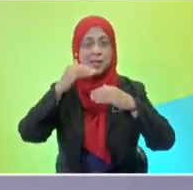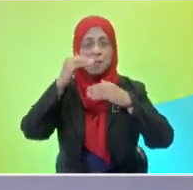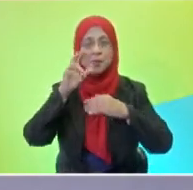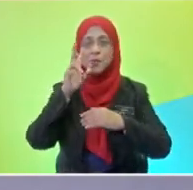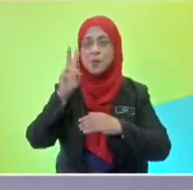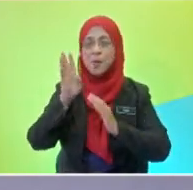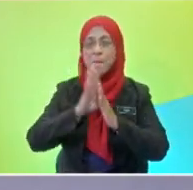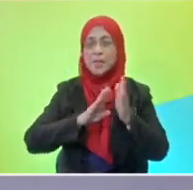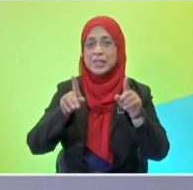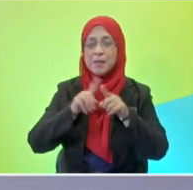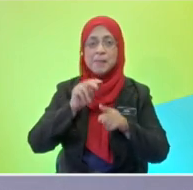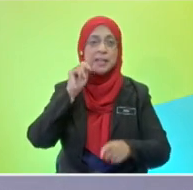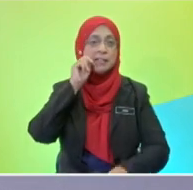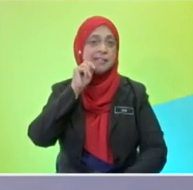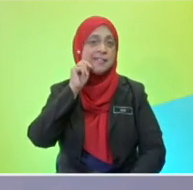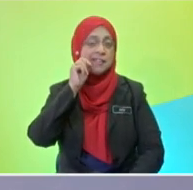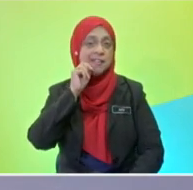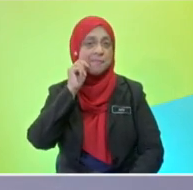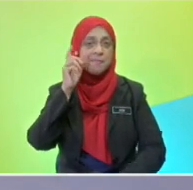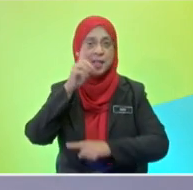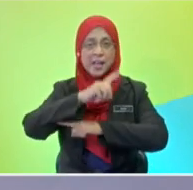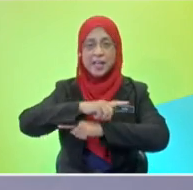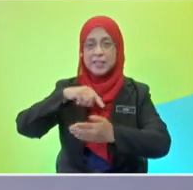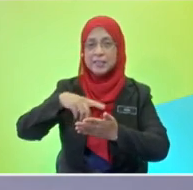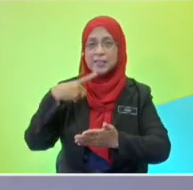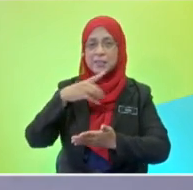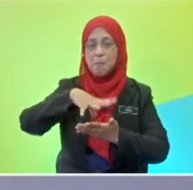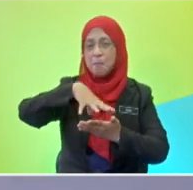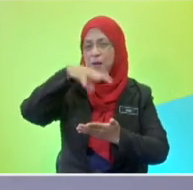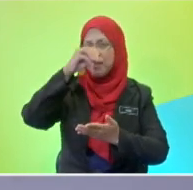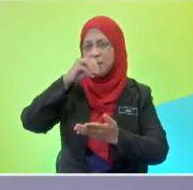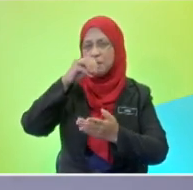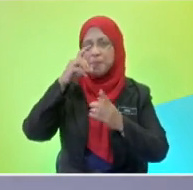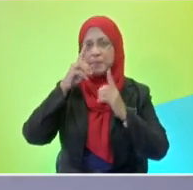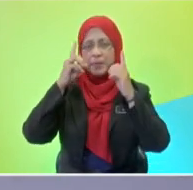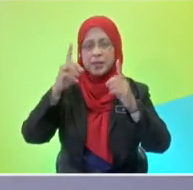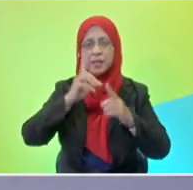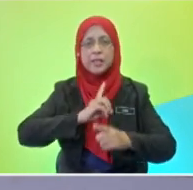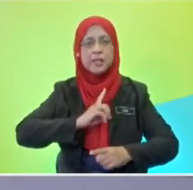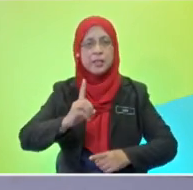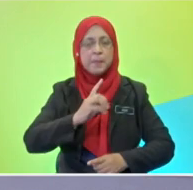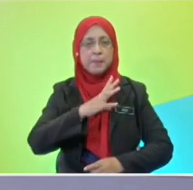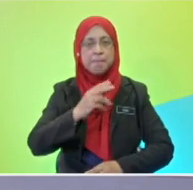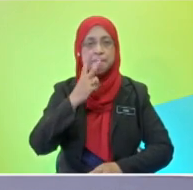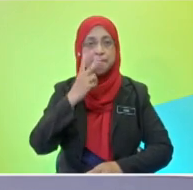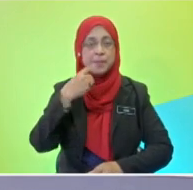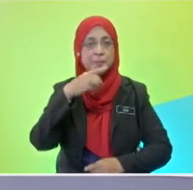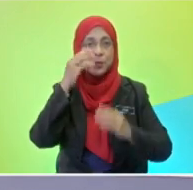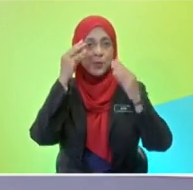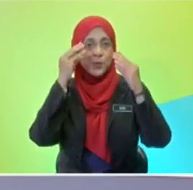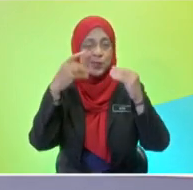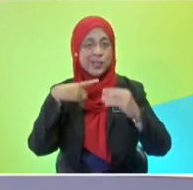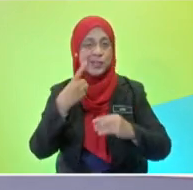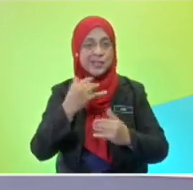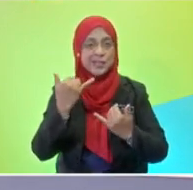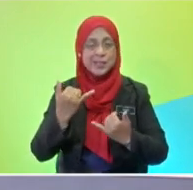nisaki hari ini kita sama-sama nak belajar bagi mata pelajaran Pendidikan Islam dan kita lihat siapa guru kita tadi jadi